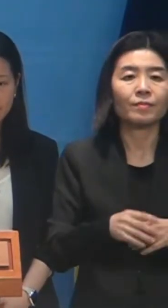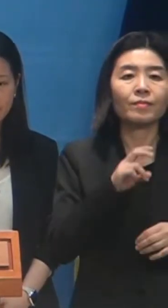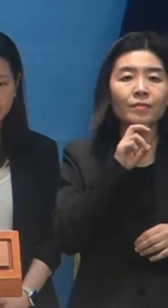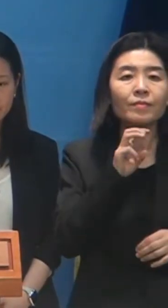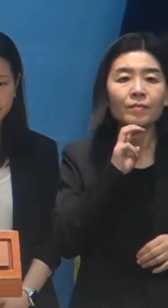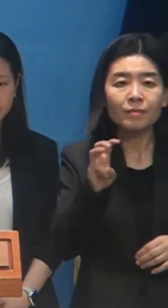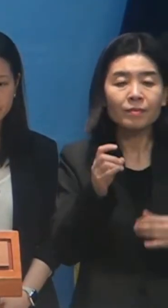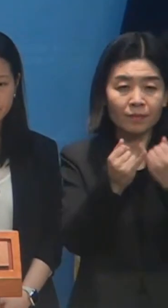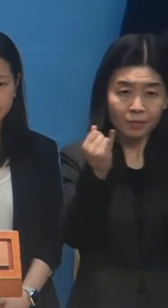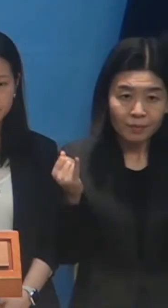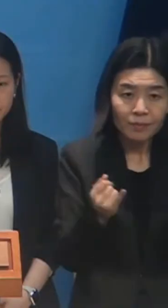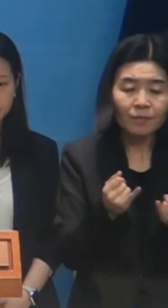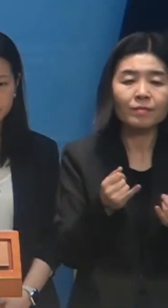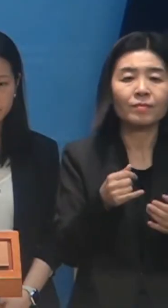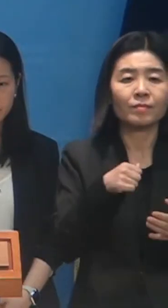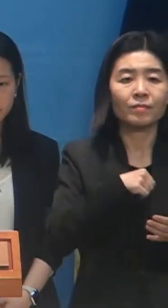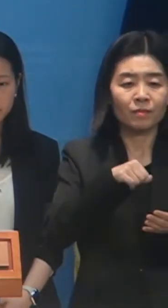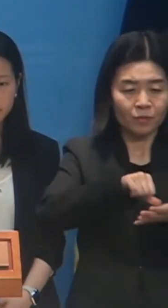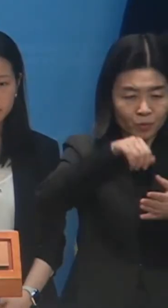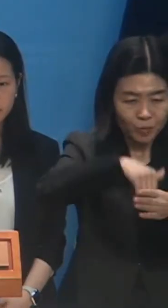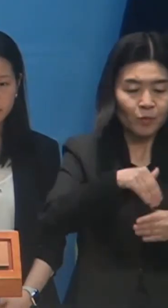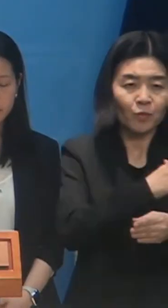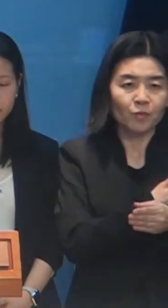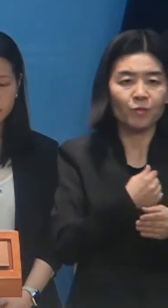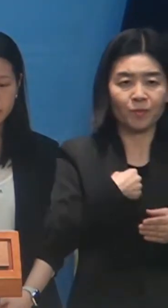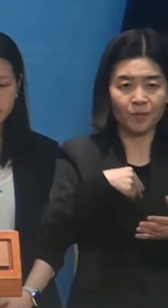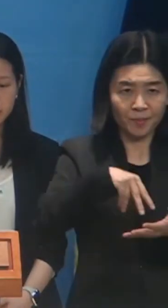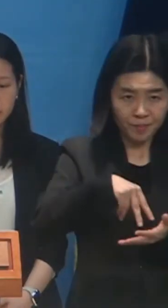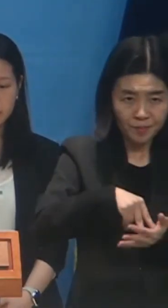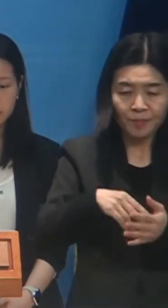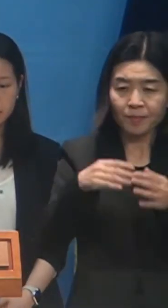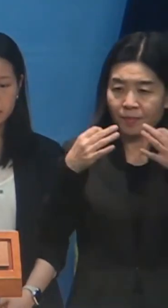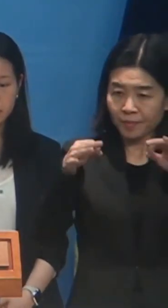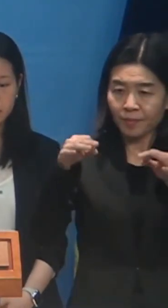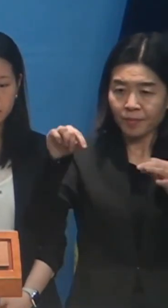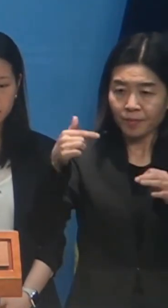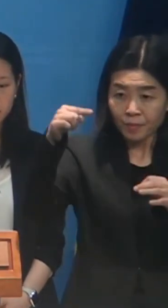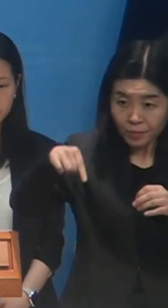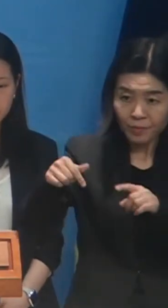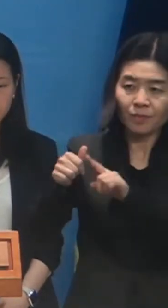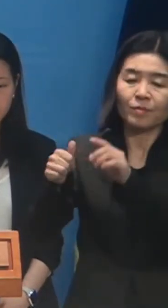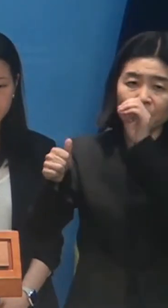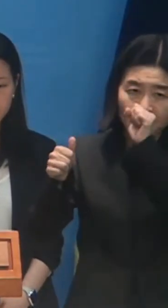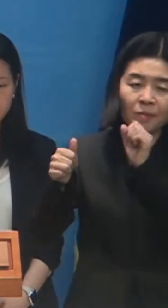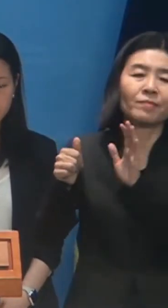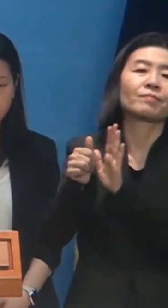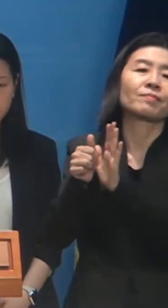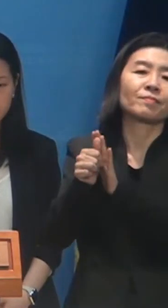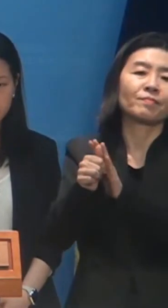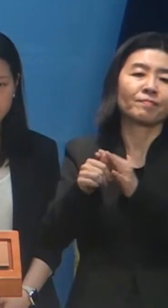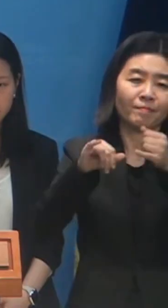2030 여성 유권자의 한 사람으로서 저는 오늘 김문수 후보님을 지지합니다.